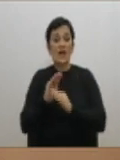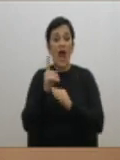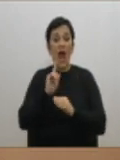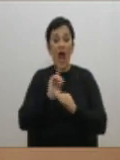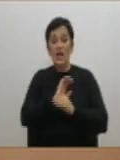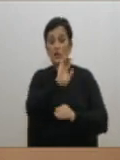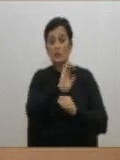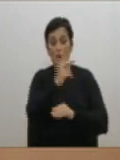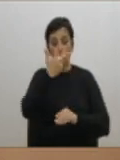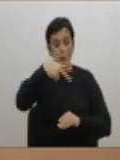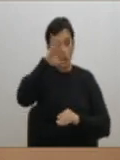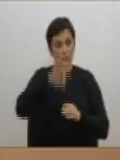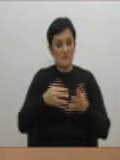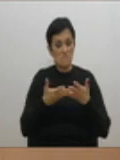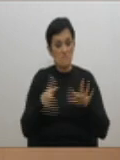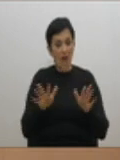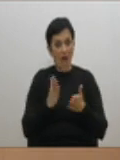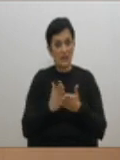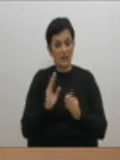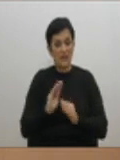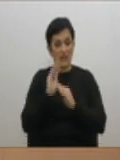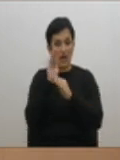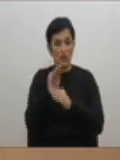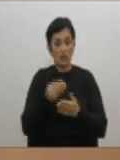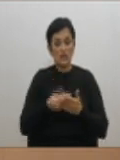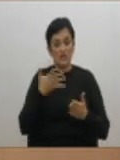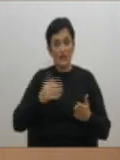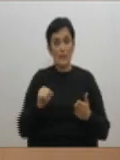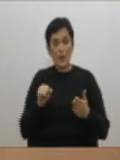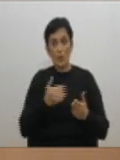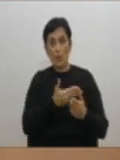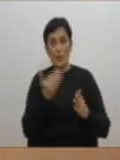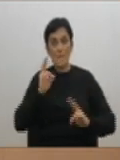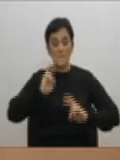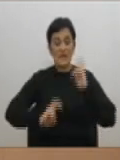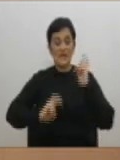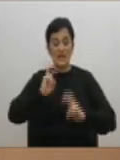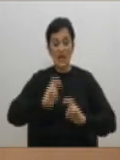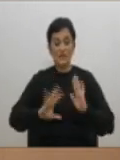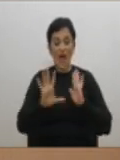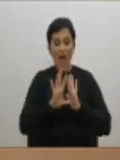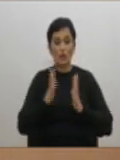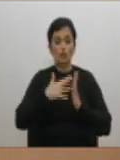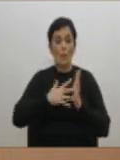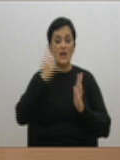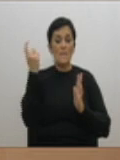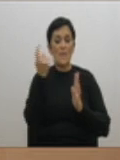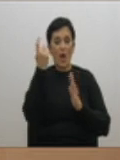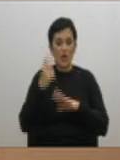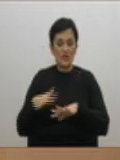ექსპორტი 30%-ზე მეტით გახლავთ გაზრდილი, ზრფასო მეგობრებო, მრეწველობა, ენერგეტიკა, სოფლის მეურნეობის